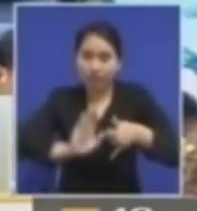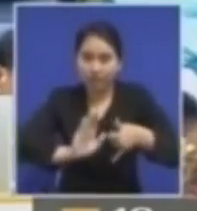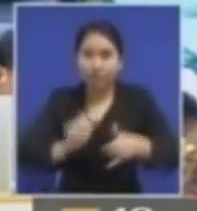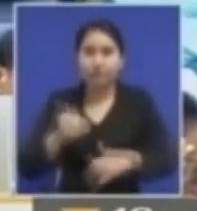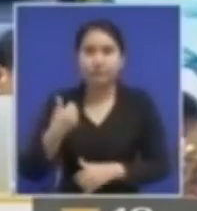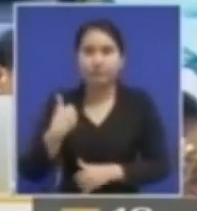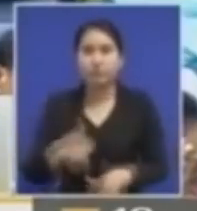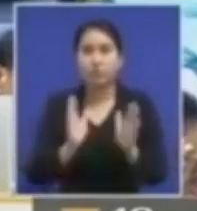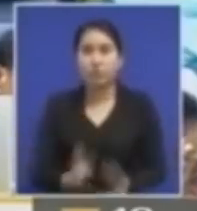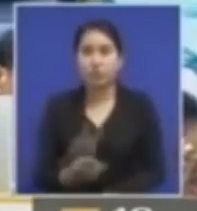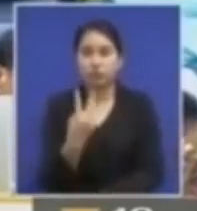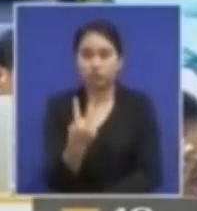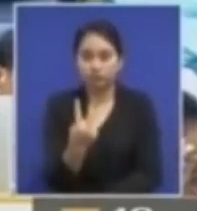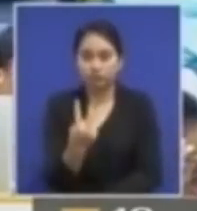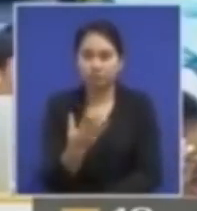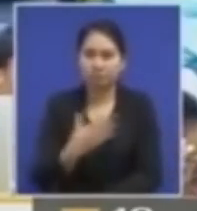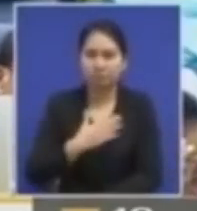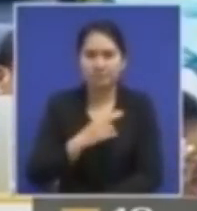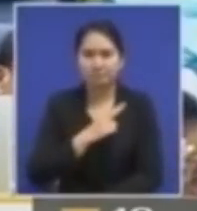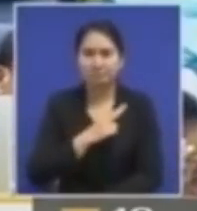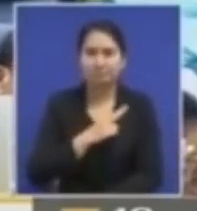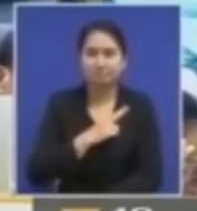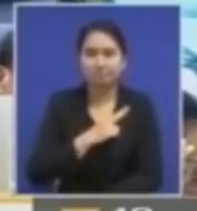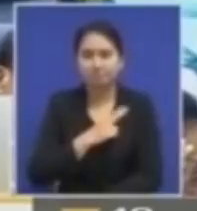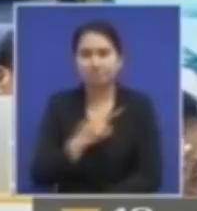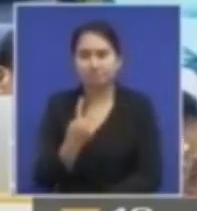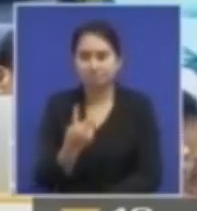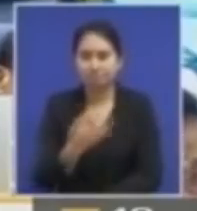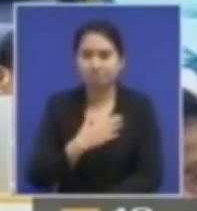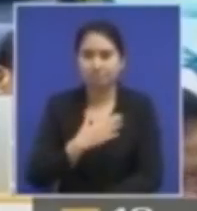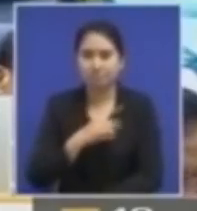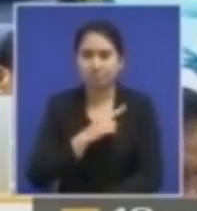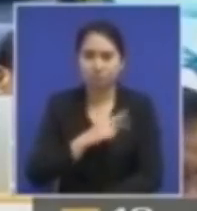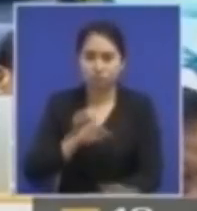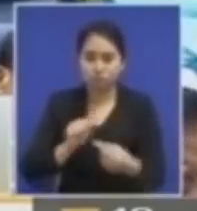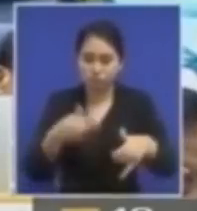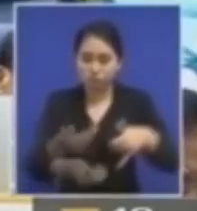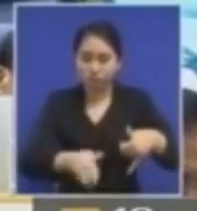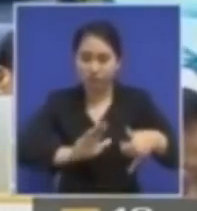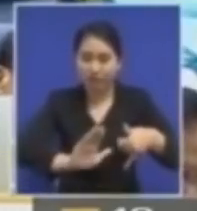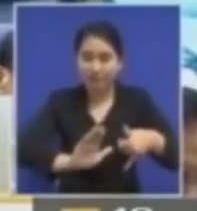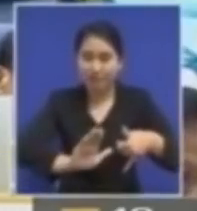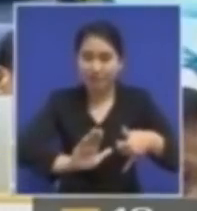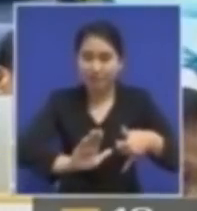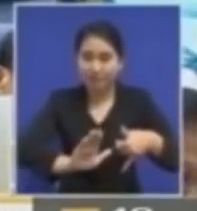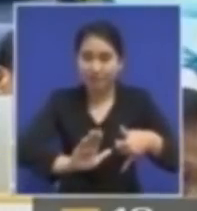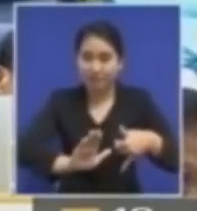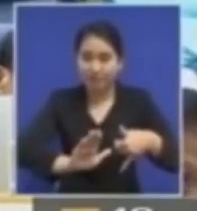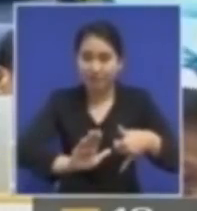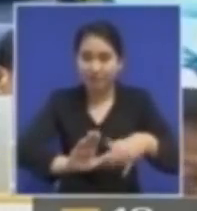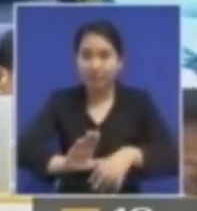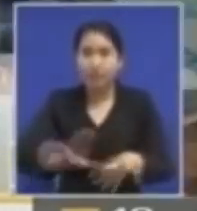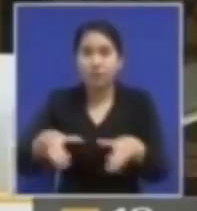สองท่านผมเองไม่ติดใจกับคุณสมบัติและลักษณะต้องห้ามของผู้ที่เสนอจากพรรคอนาคต